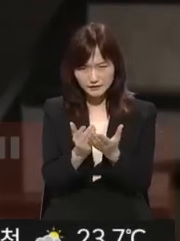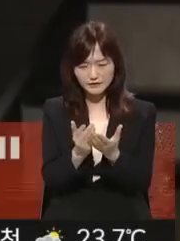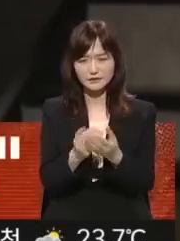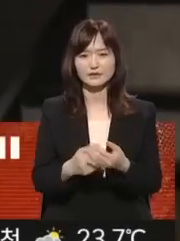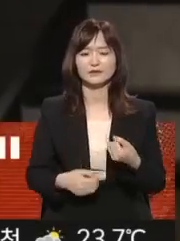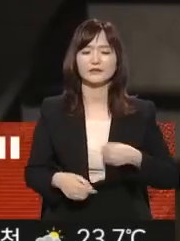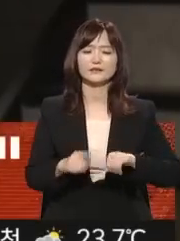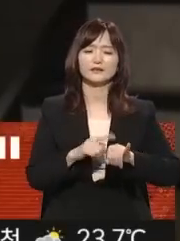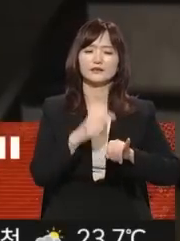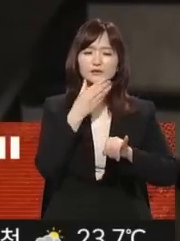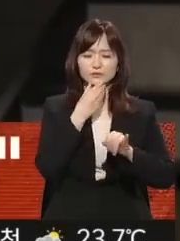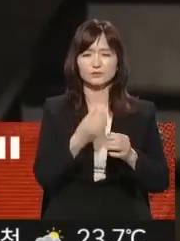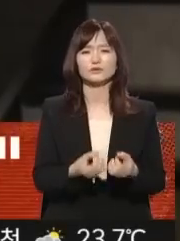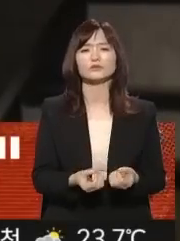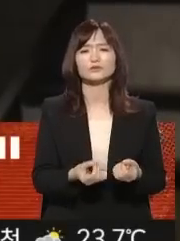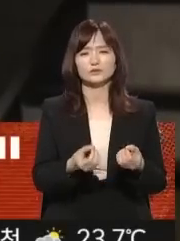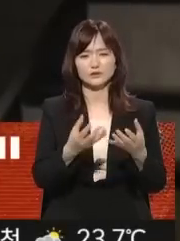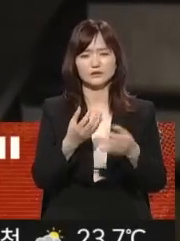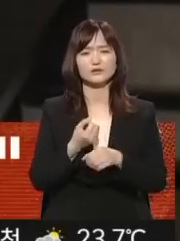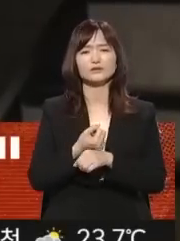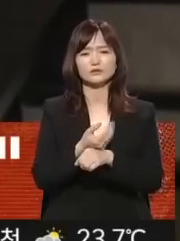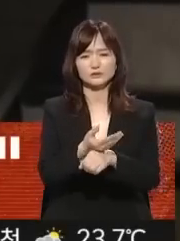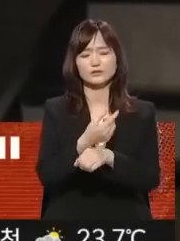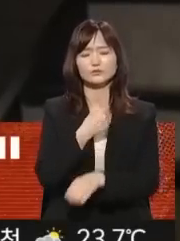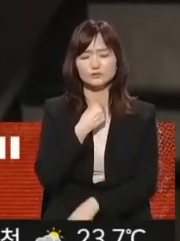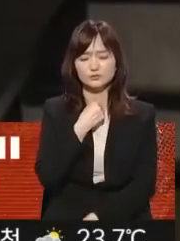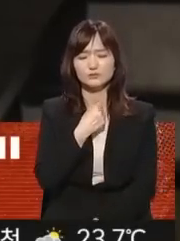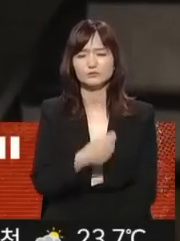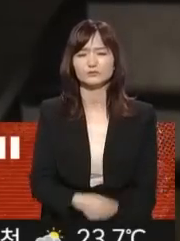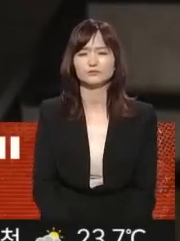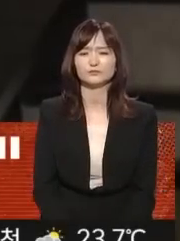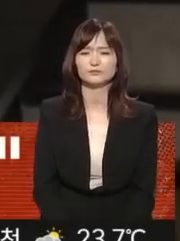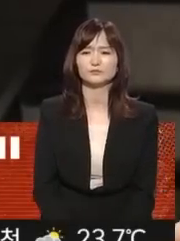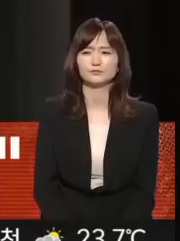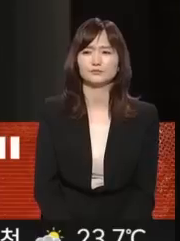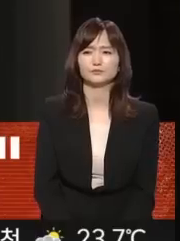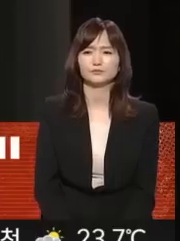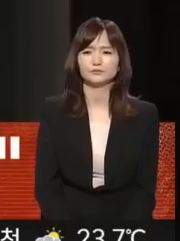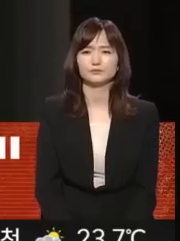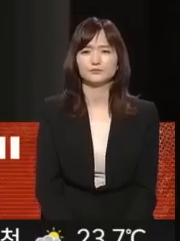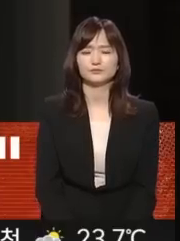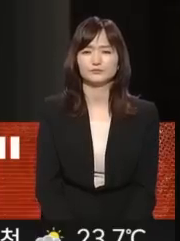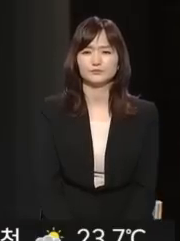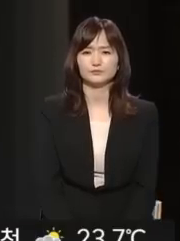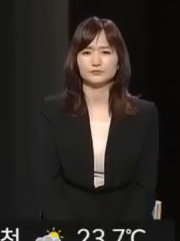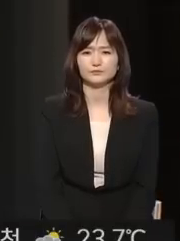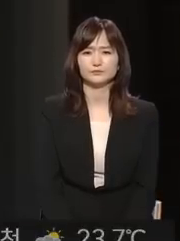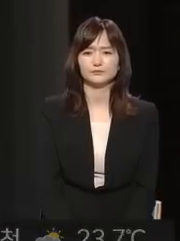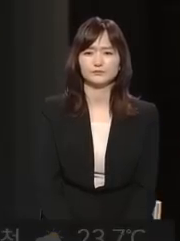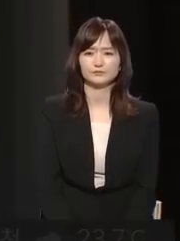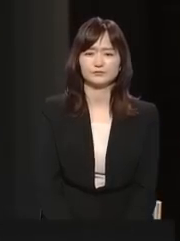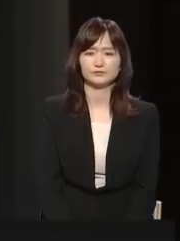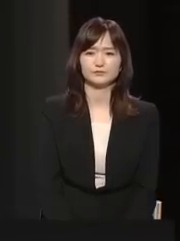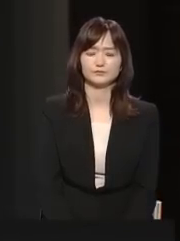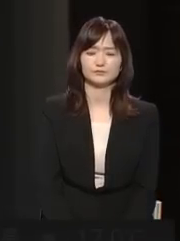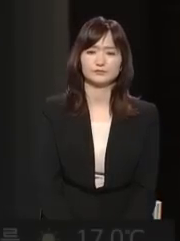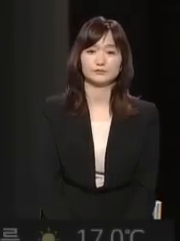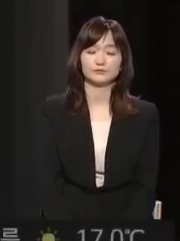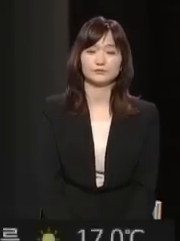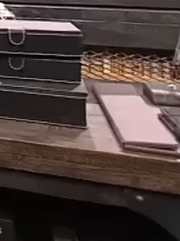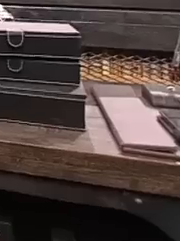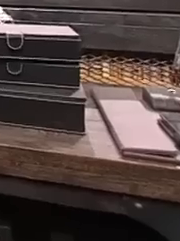딸한테 정말 축하한다고 전해주고 싶다라고 얘기하셨습니다 예 알겠습니다 자 오늘 사건 일단